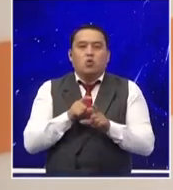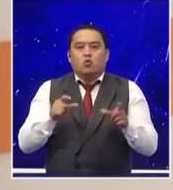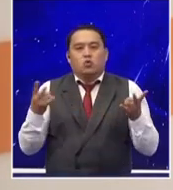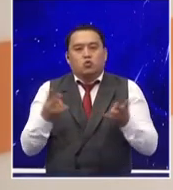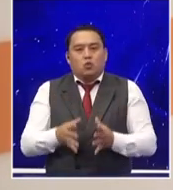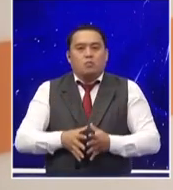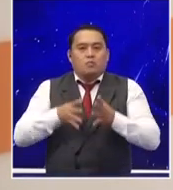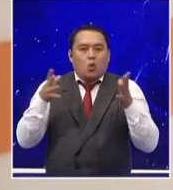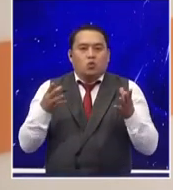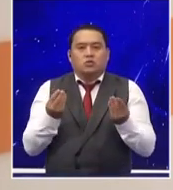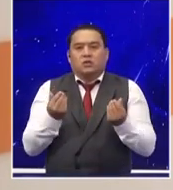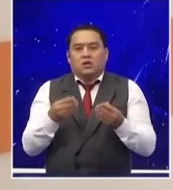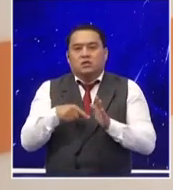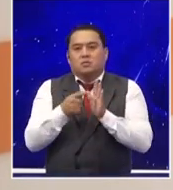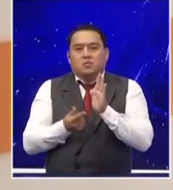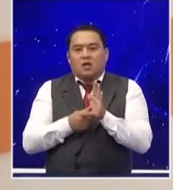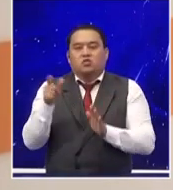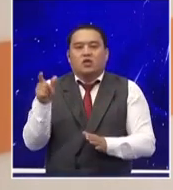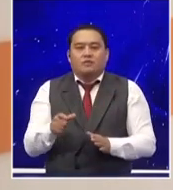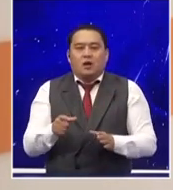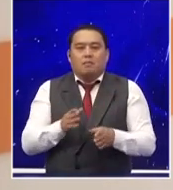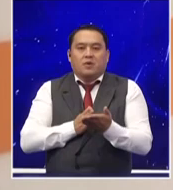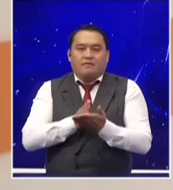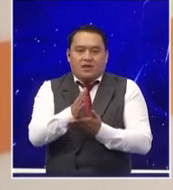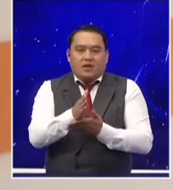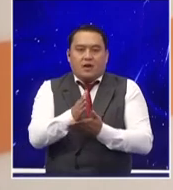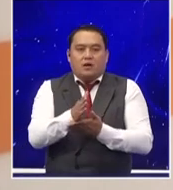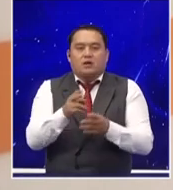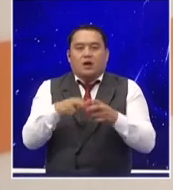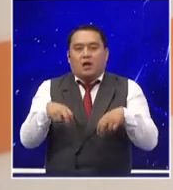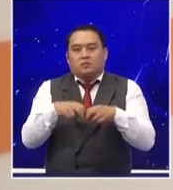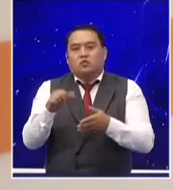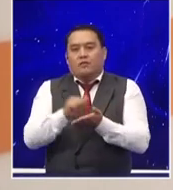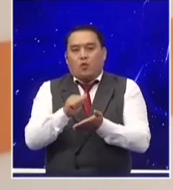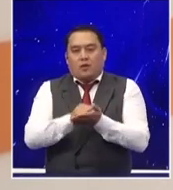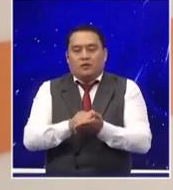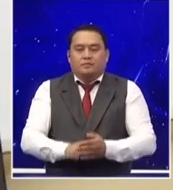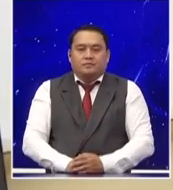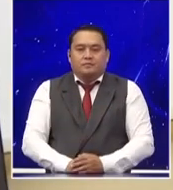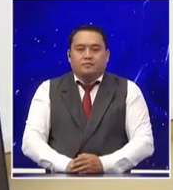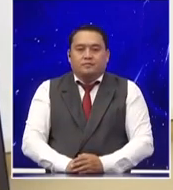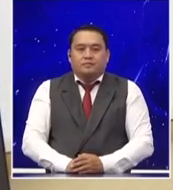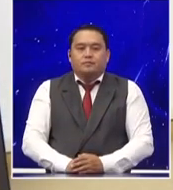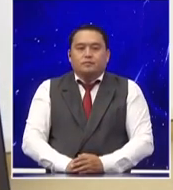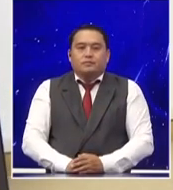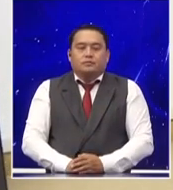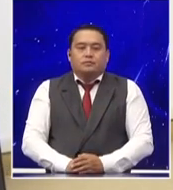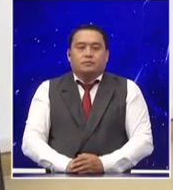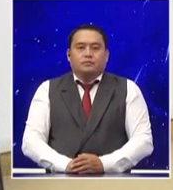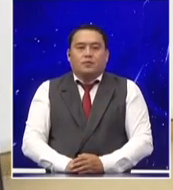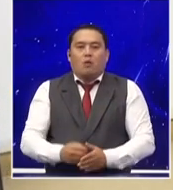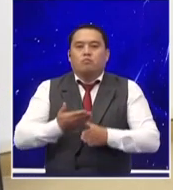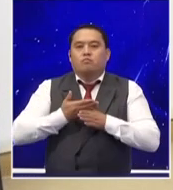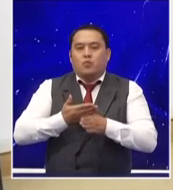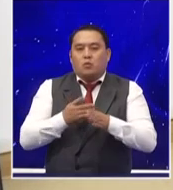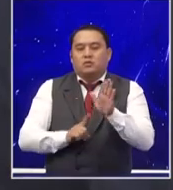нужно побольше средств 17 человек получили направлении идет рассмотрение документов отмечается оказывая помощь